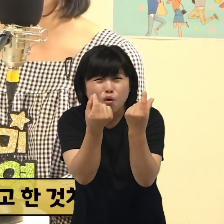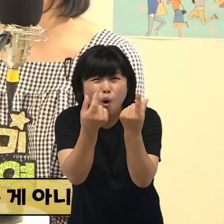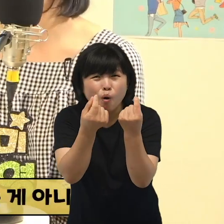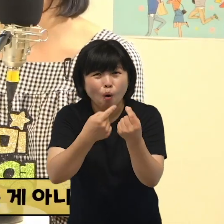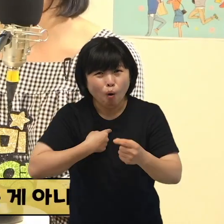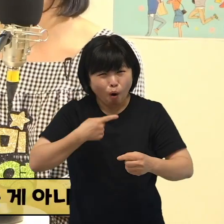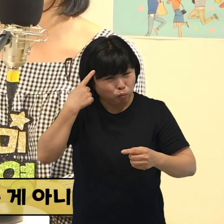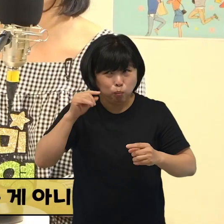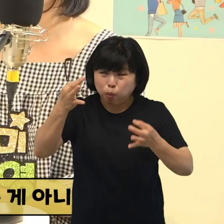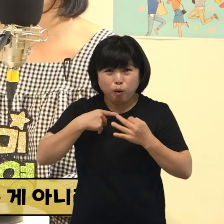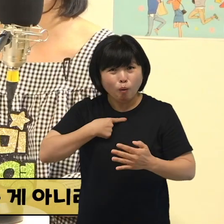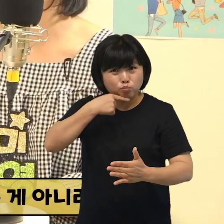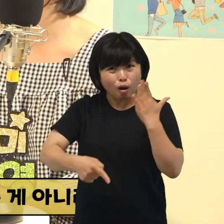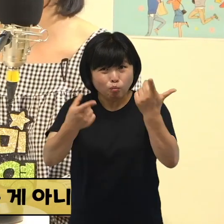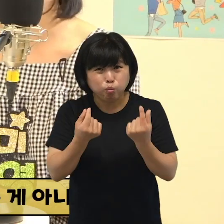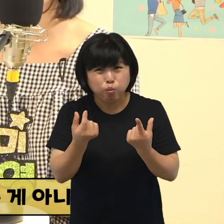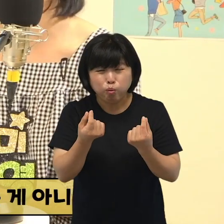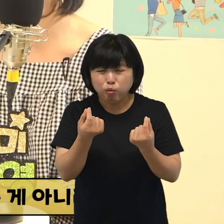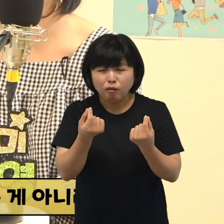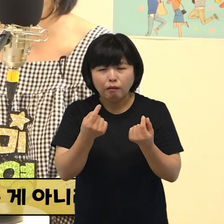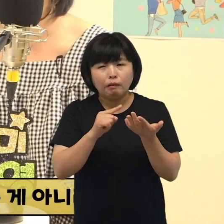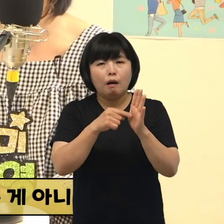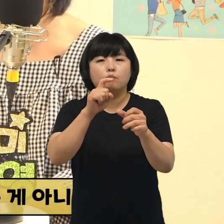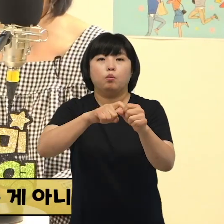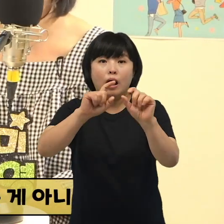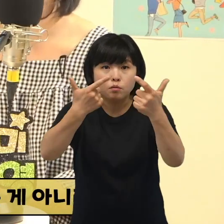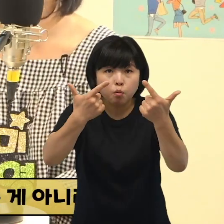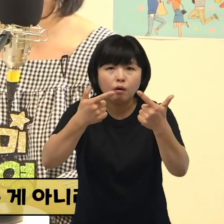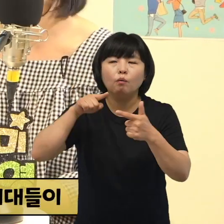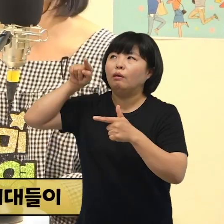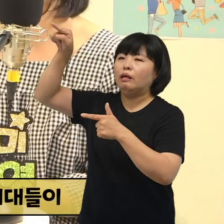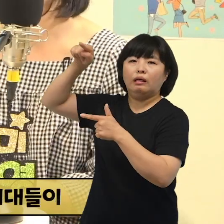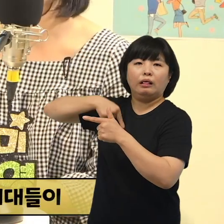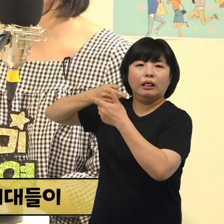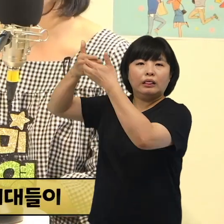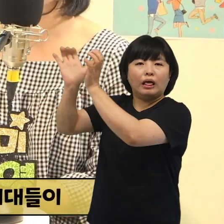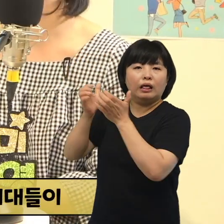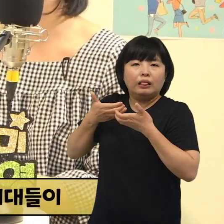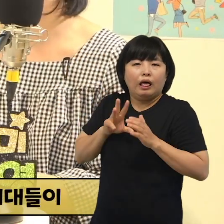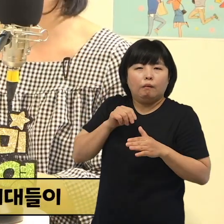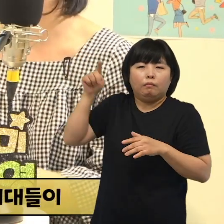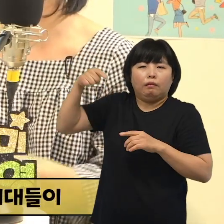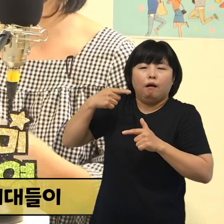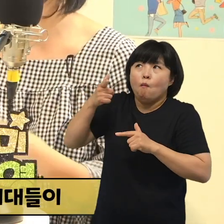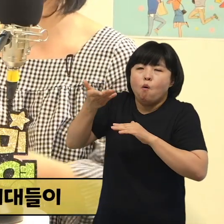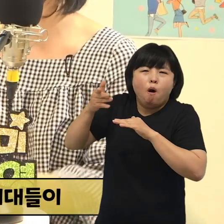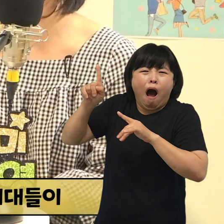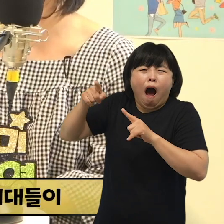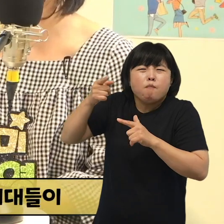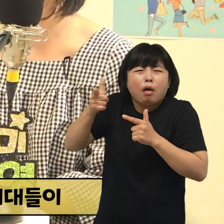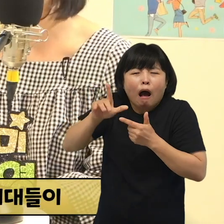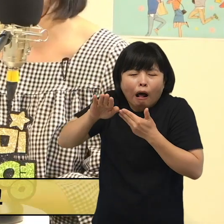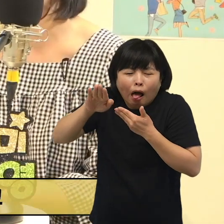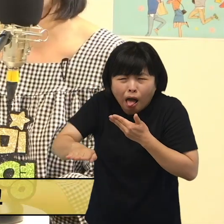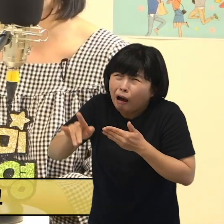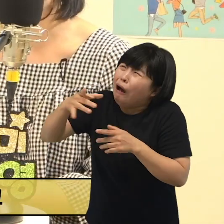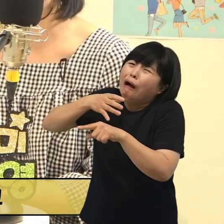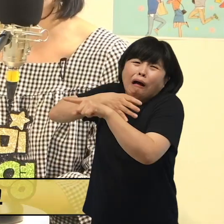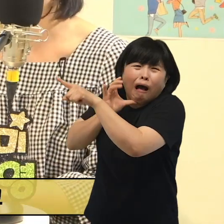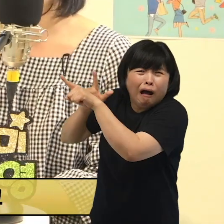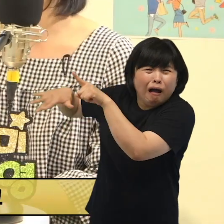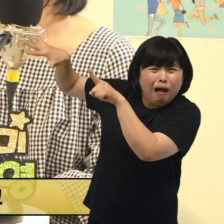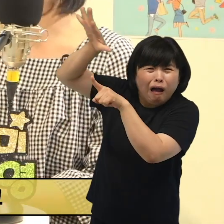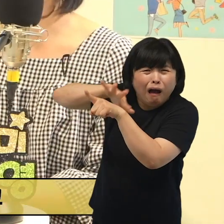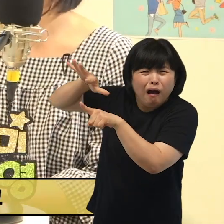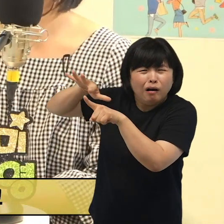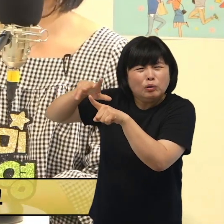것처럼 저희만 피해보는 모양새로 나타나는 게 아니라 우리 세대랑 이제 우리보다 어린 세대들이 기성세대 분들을